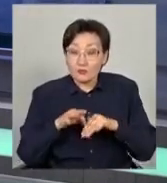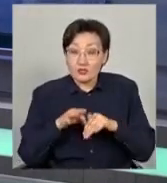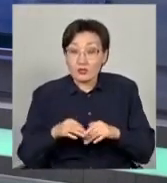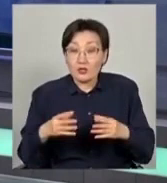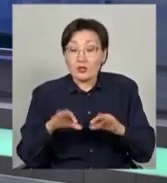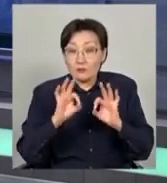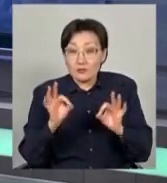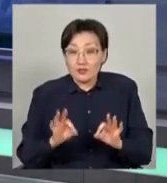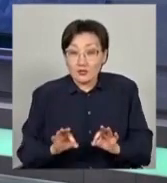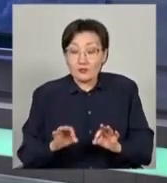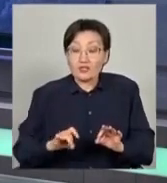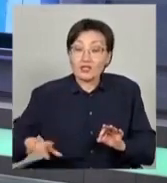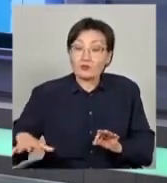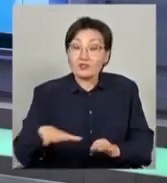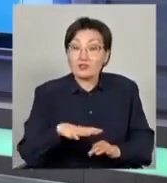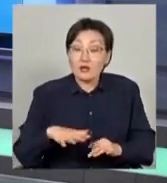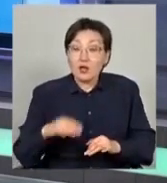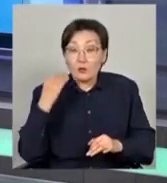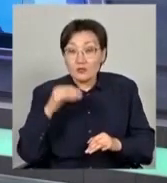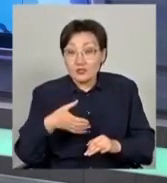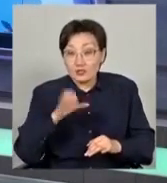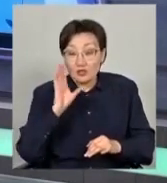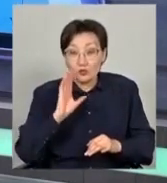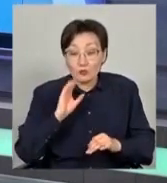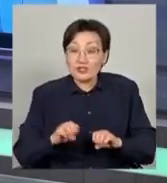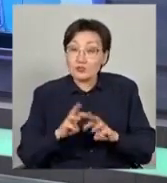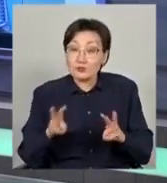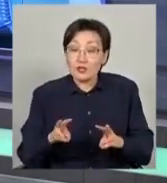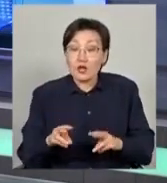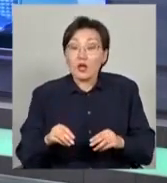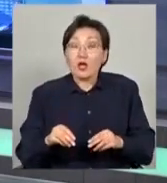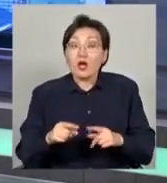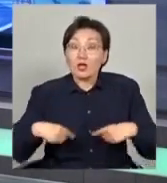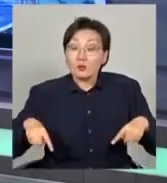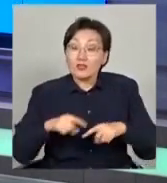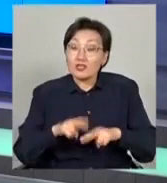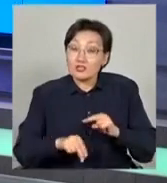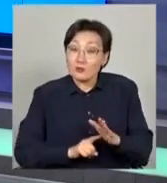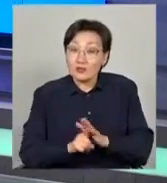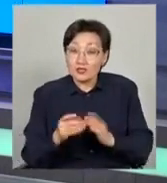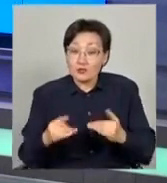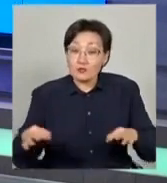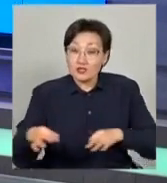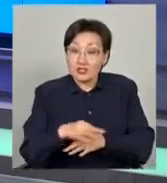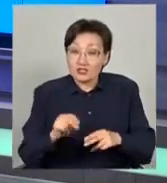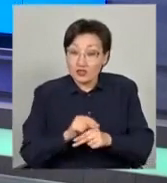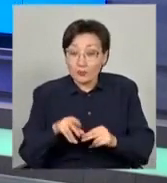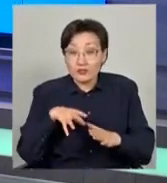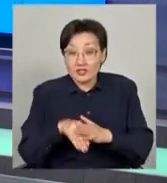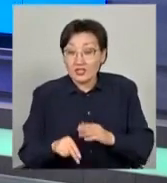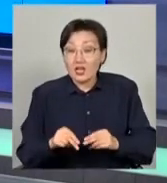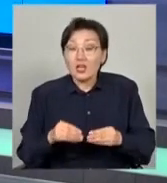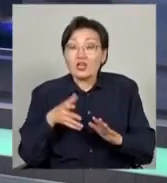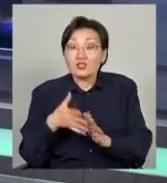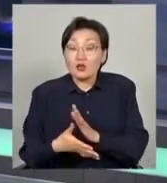Күзде Ерменсай ықшамауданының тұрғындарын сапалы ауыз сумен қамтамасыз ету үшін бекеттің құрылысы басталады. Қазір жобаға түзетулер енгізіліп,